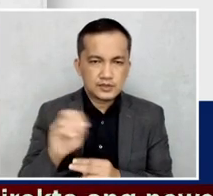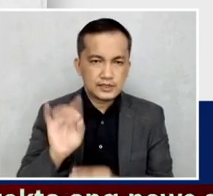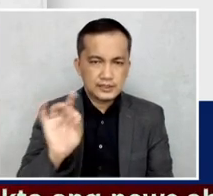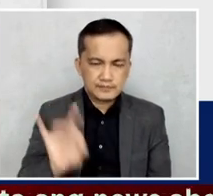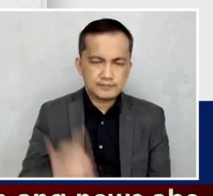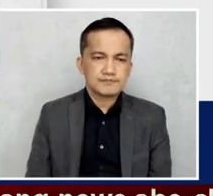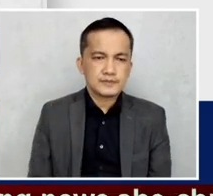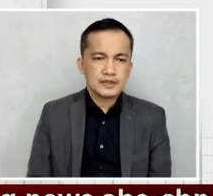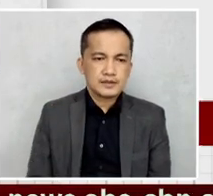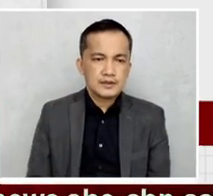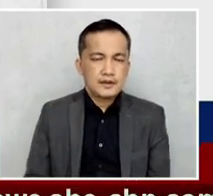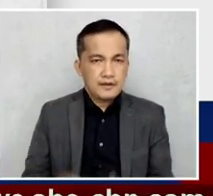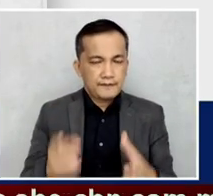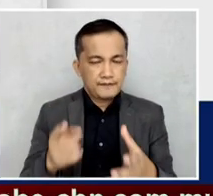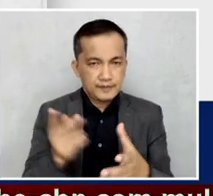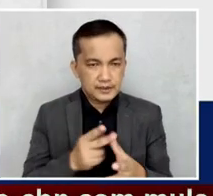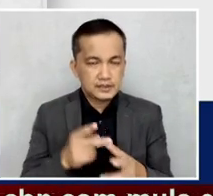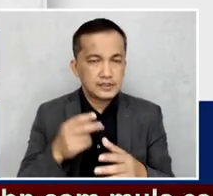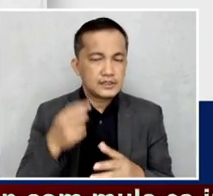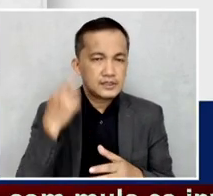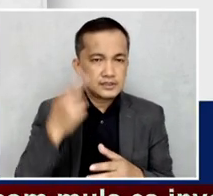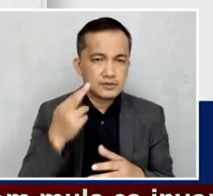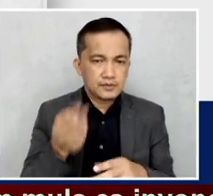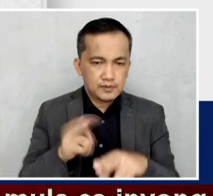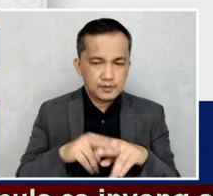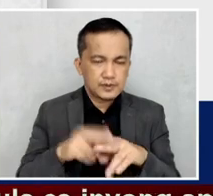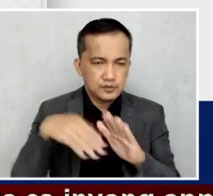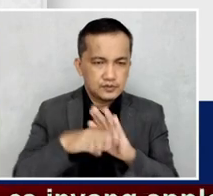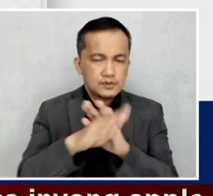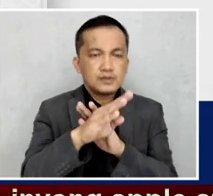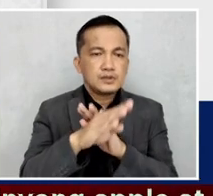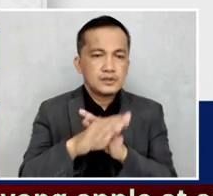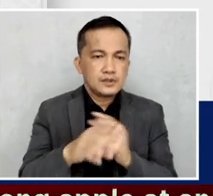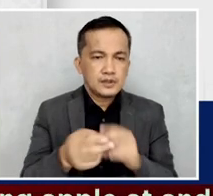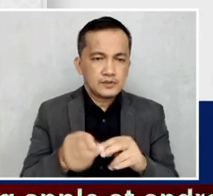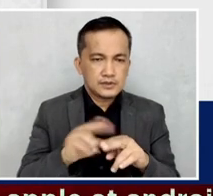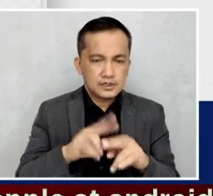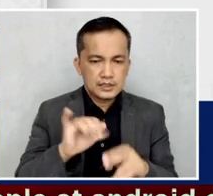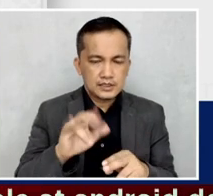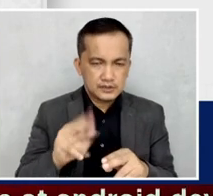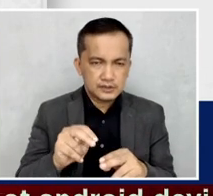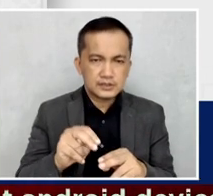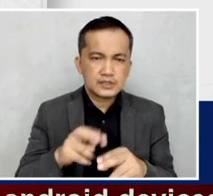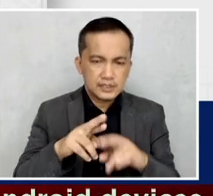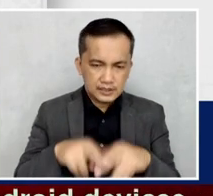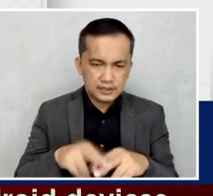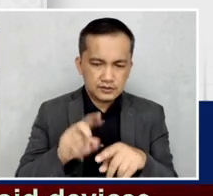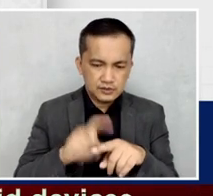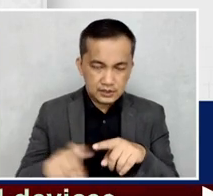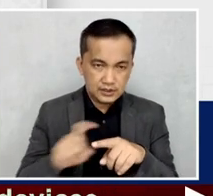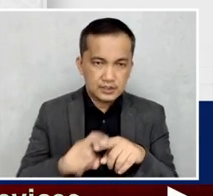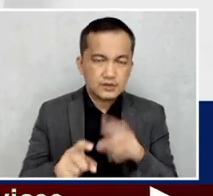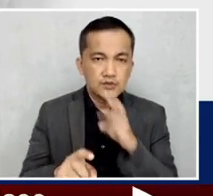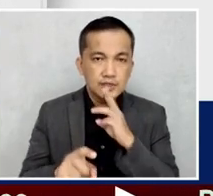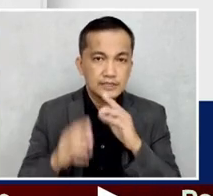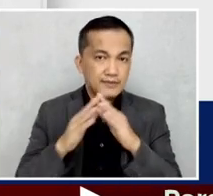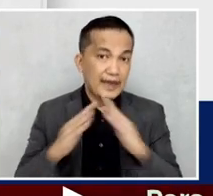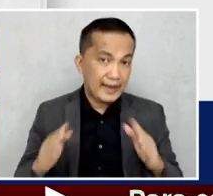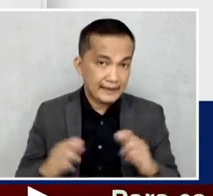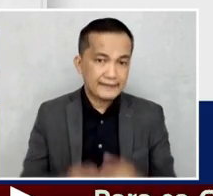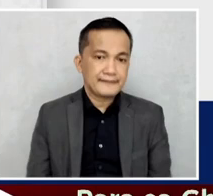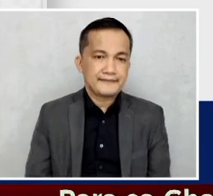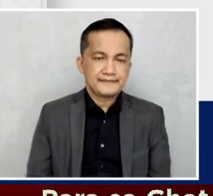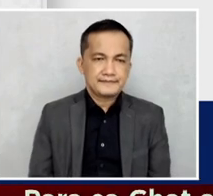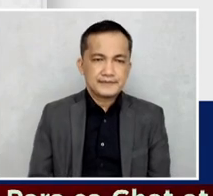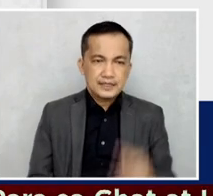Ang pangunahing dahilan ng pagbilis ng inflation, ang mas mataas na inflation ng renta, kuryente at tubig sa bahay. Ang